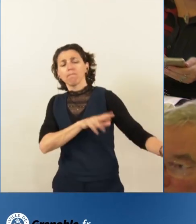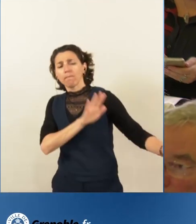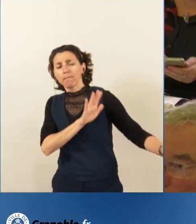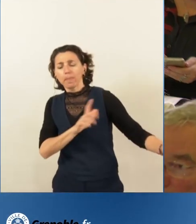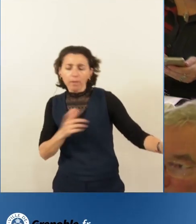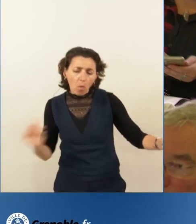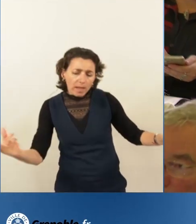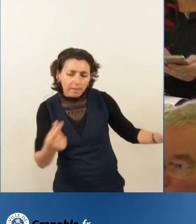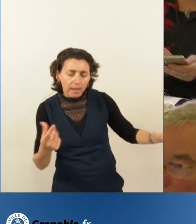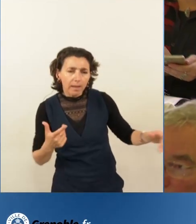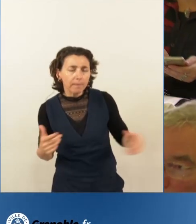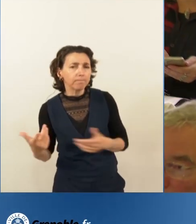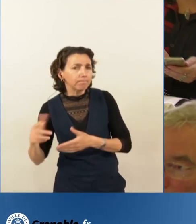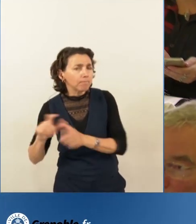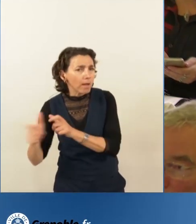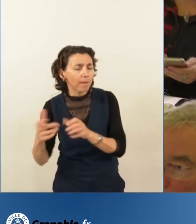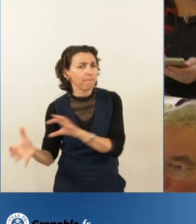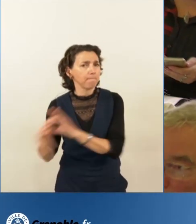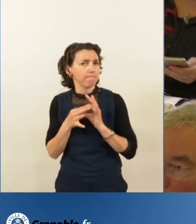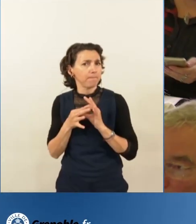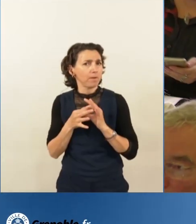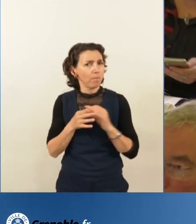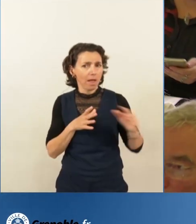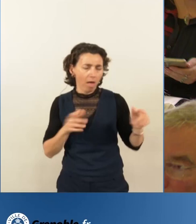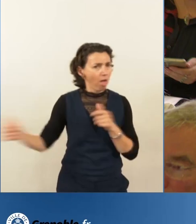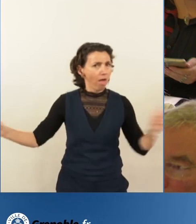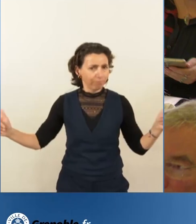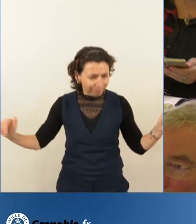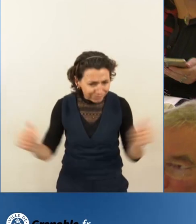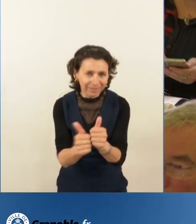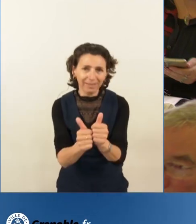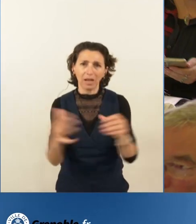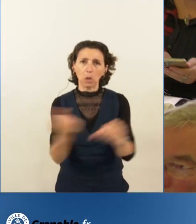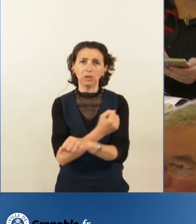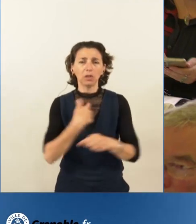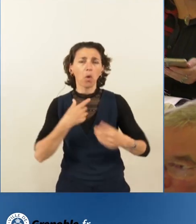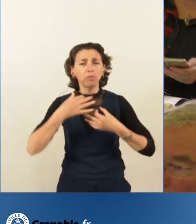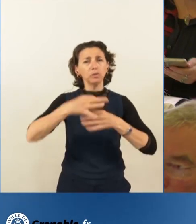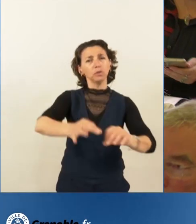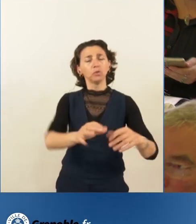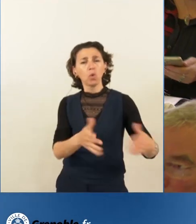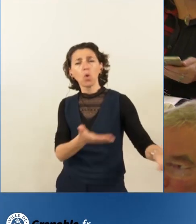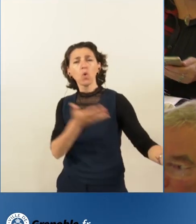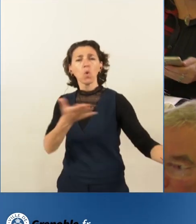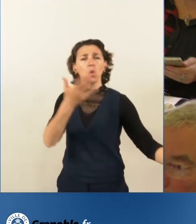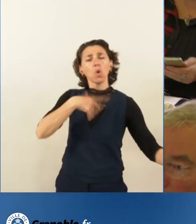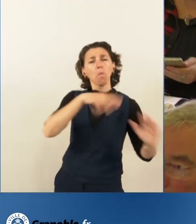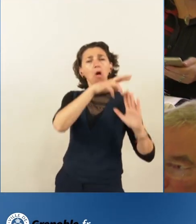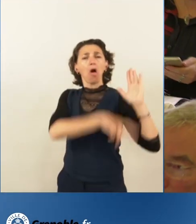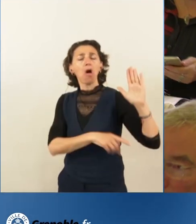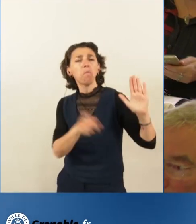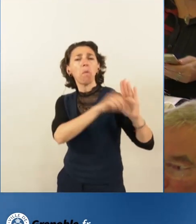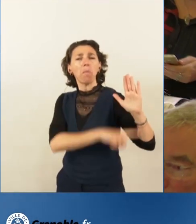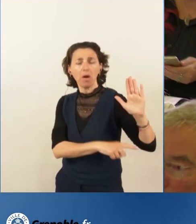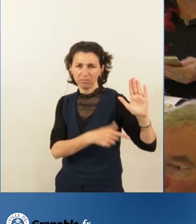des chemins qui rassemblent plutôt que des discours dogmatiques qui opposent et qui n'apportent aucune perspective notre territoire a besoin de